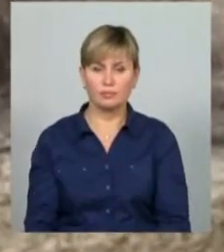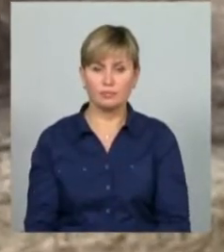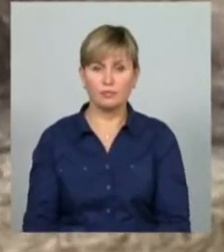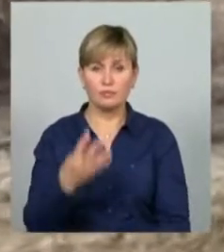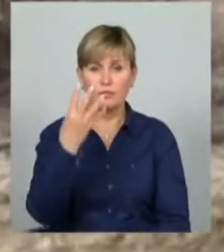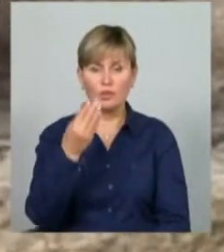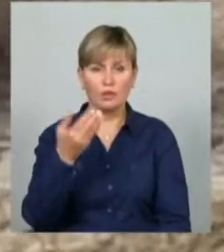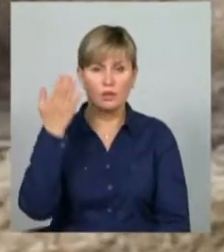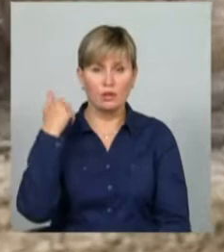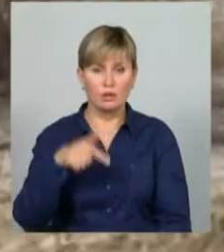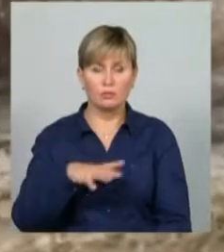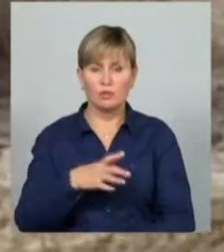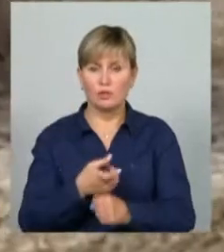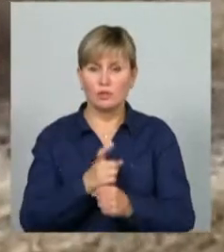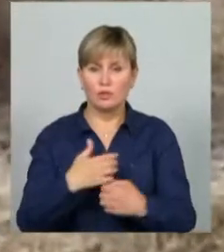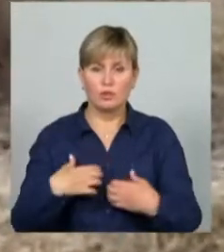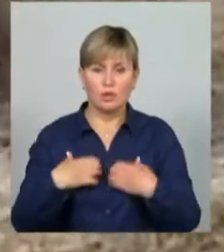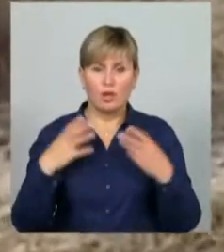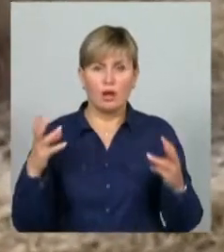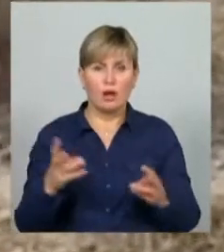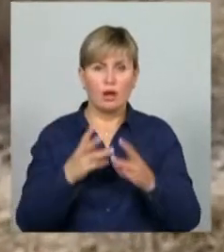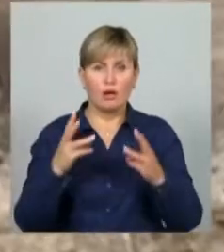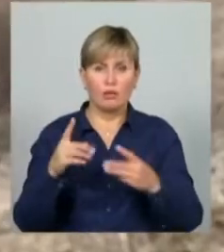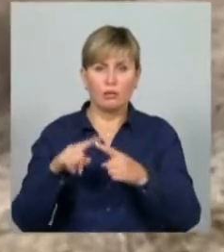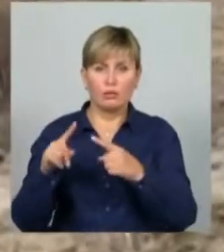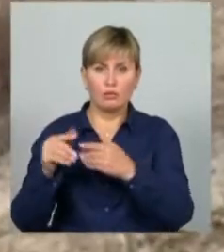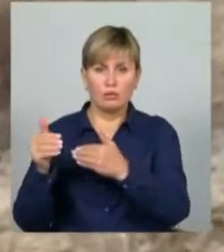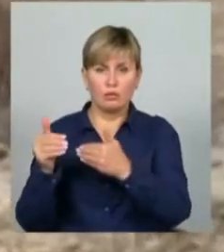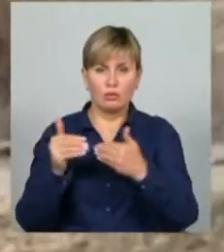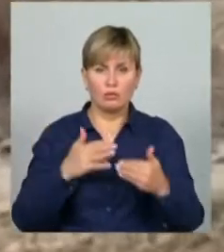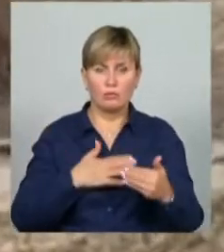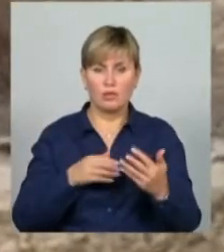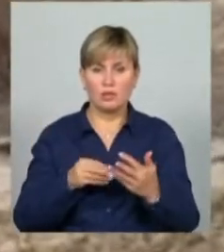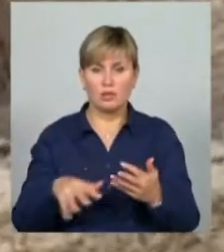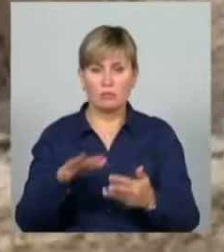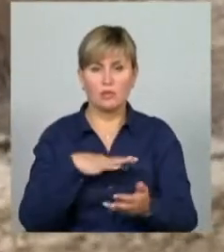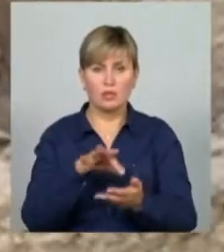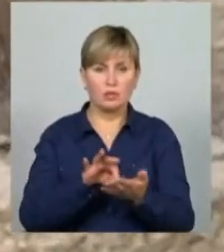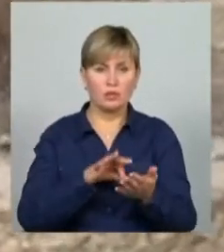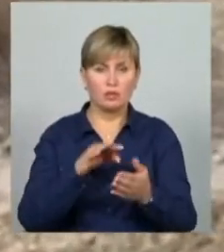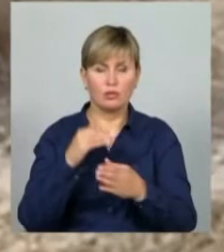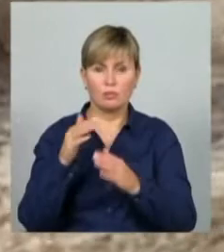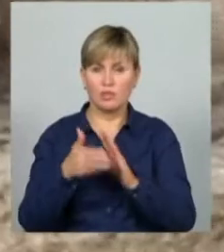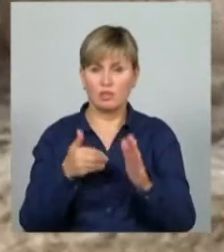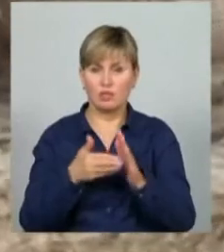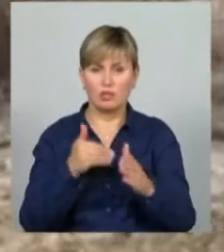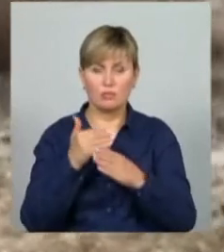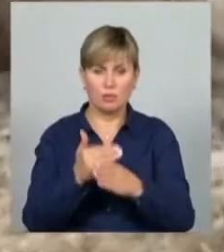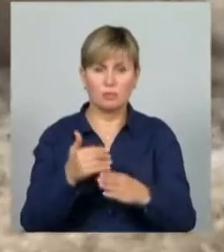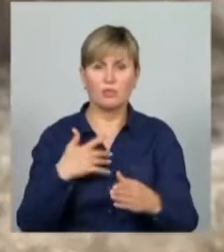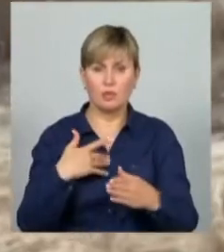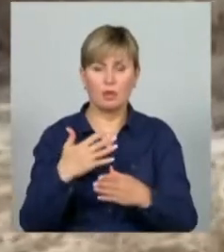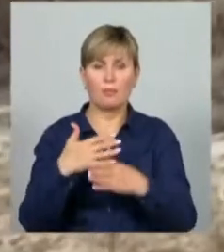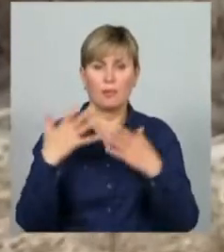4 дня назад тут было очень страшно. Огонь уже почти подбирался к моей земле. Я сразу же позвал на помощь. Спасатели мне